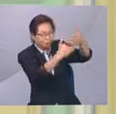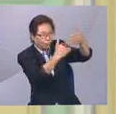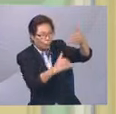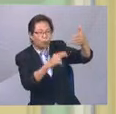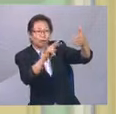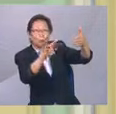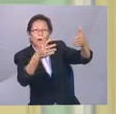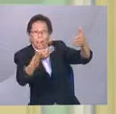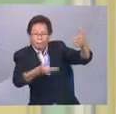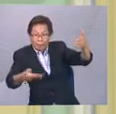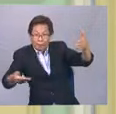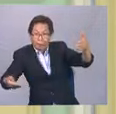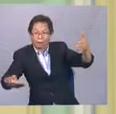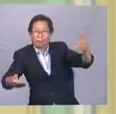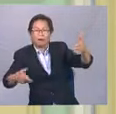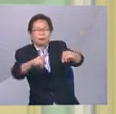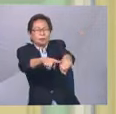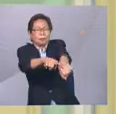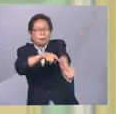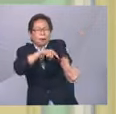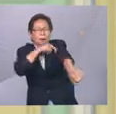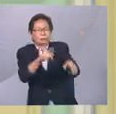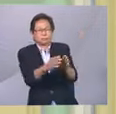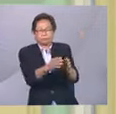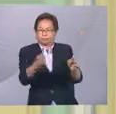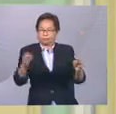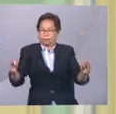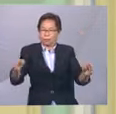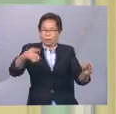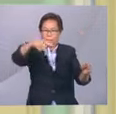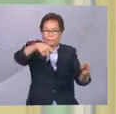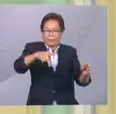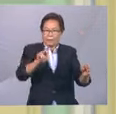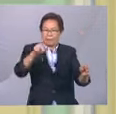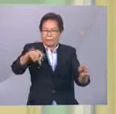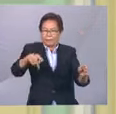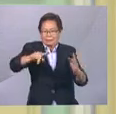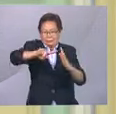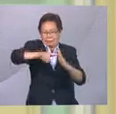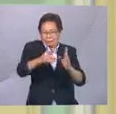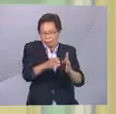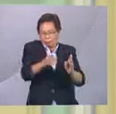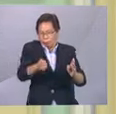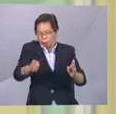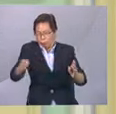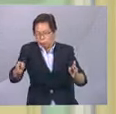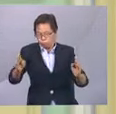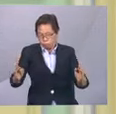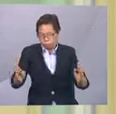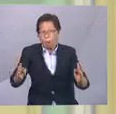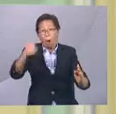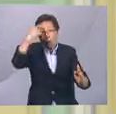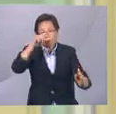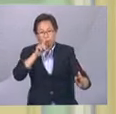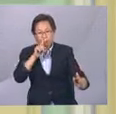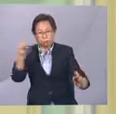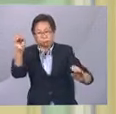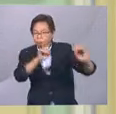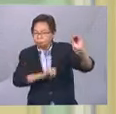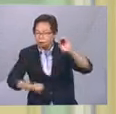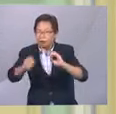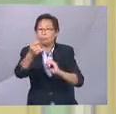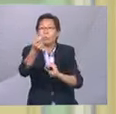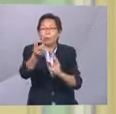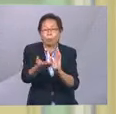Panca sepanjang tempoh bikepe berkuasa bagi memastikan tiada